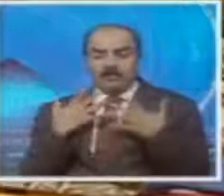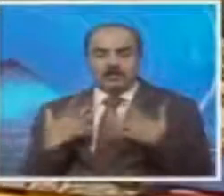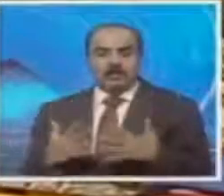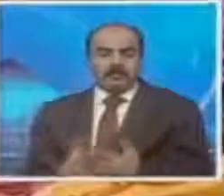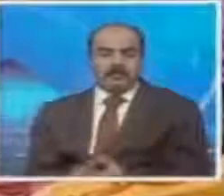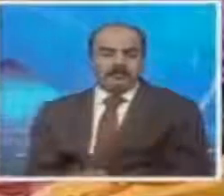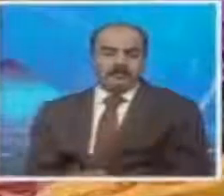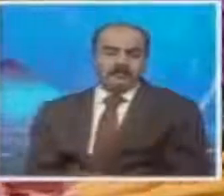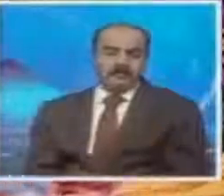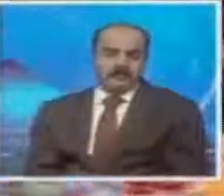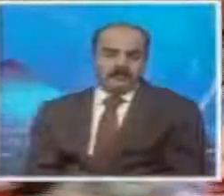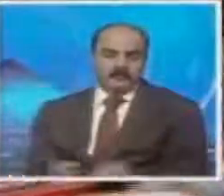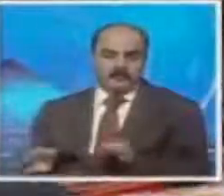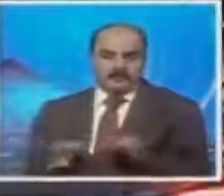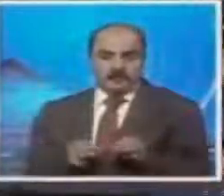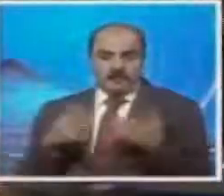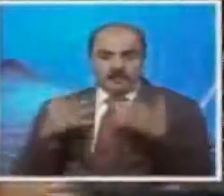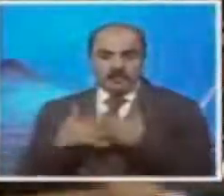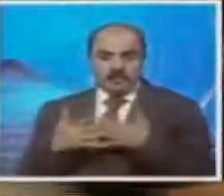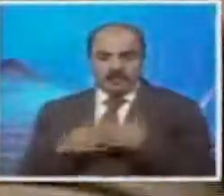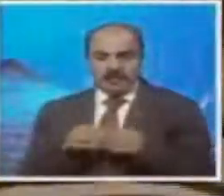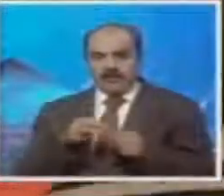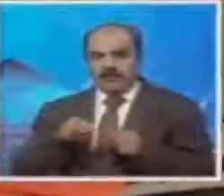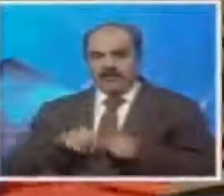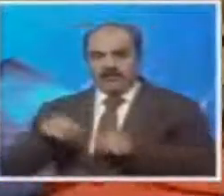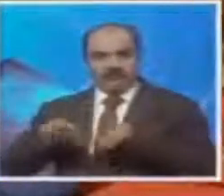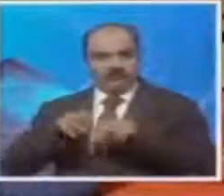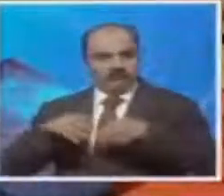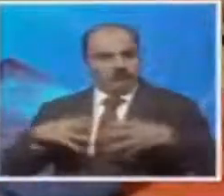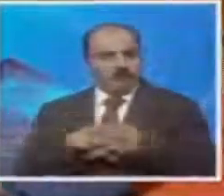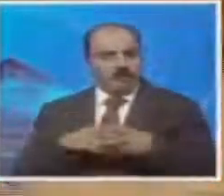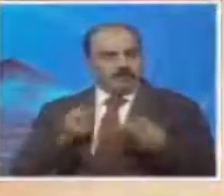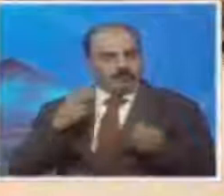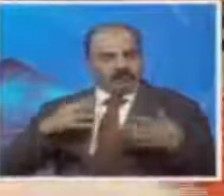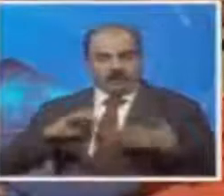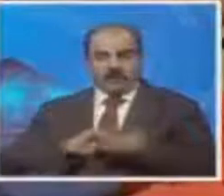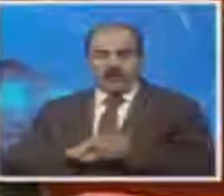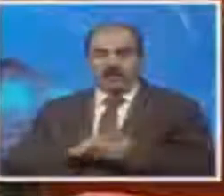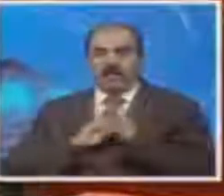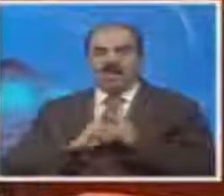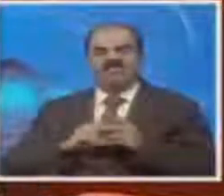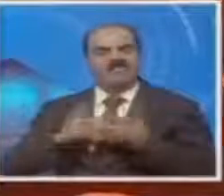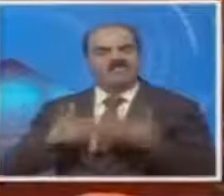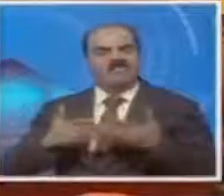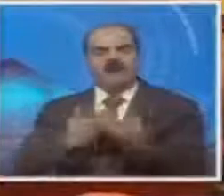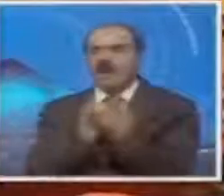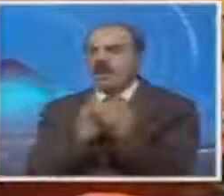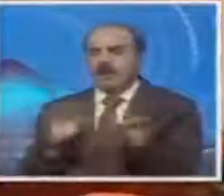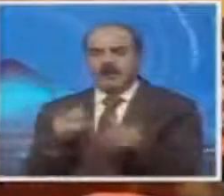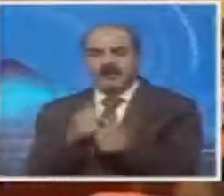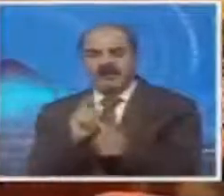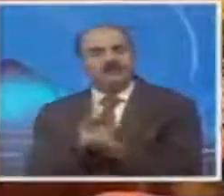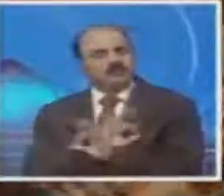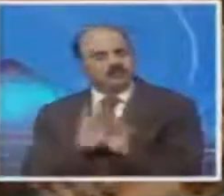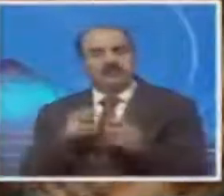كلنا. تم التنسيق مع كبرى الشركات والسلاسل التجاريه للمشاركه في المبادره لتوفير كافه المتطلبات المدرسيه من